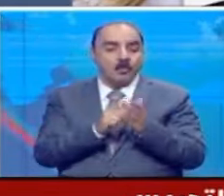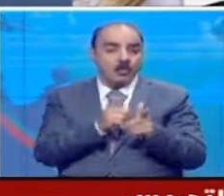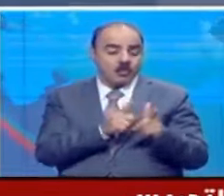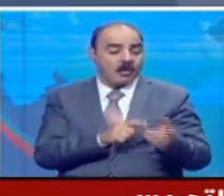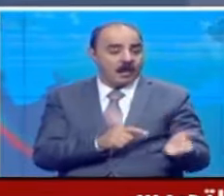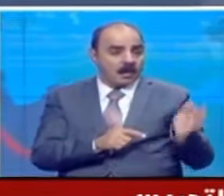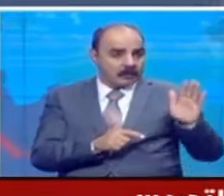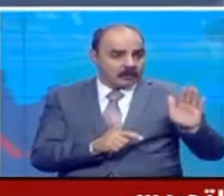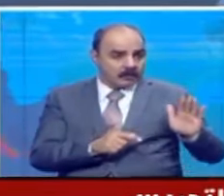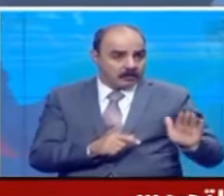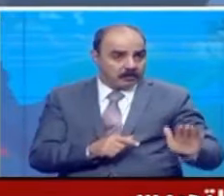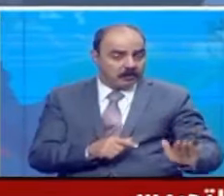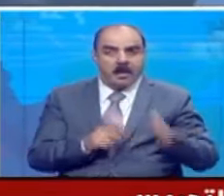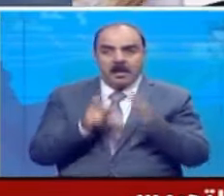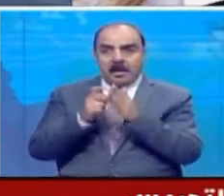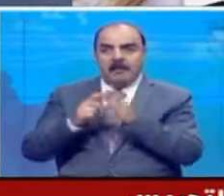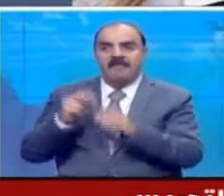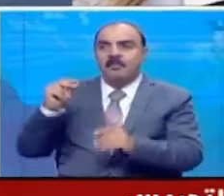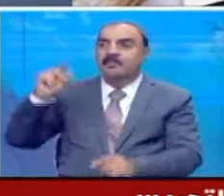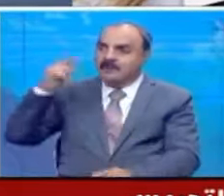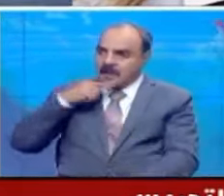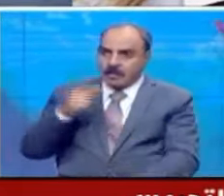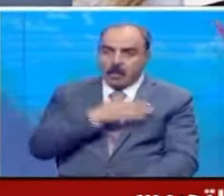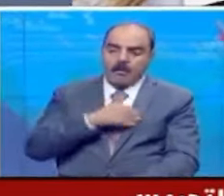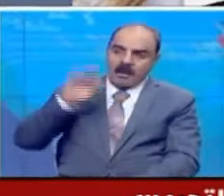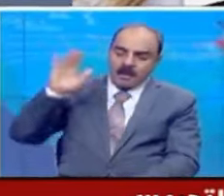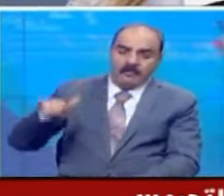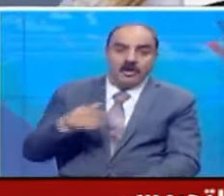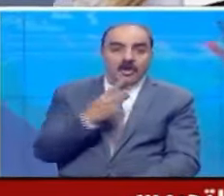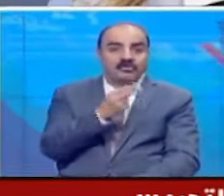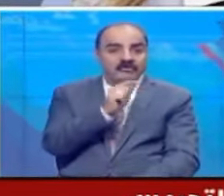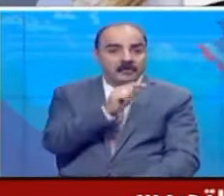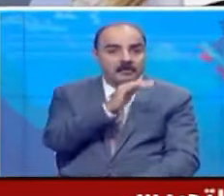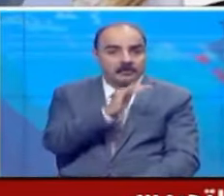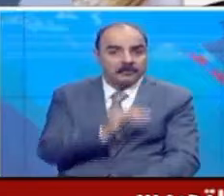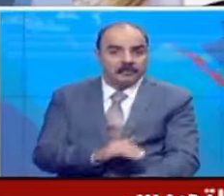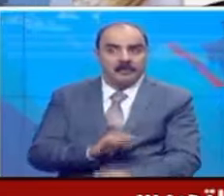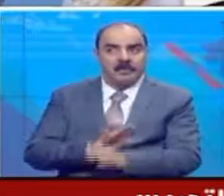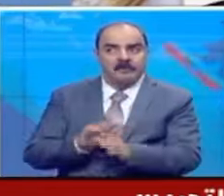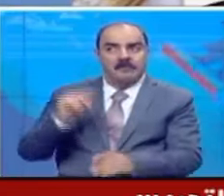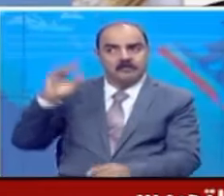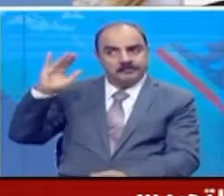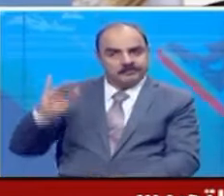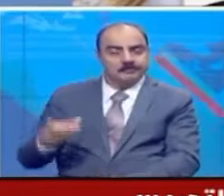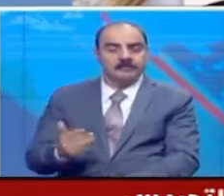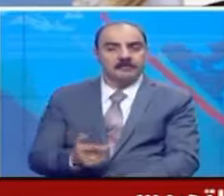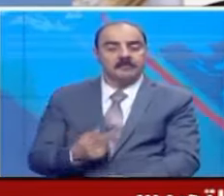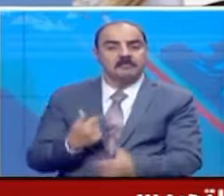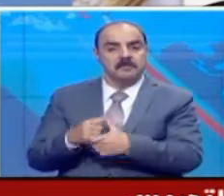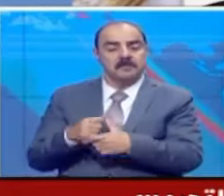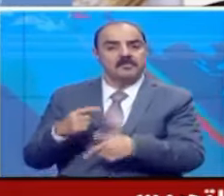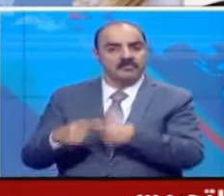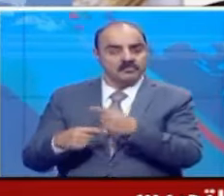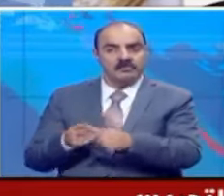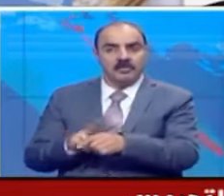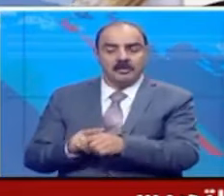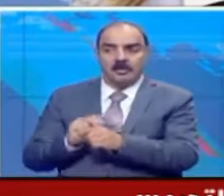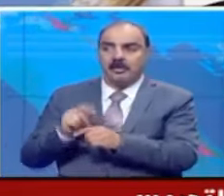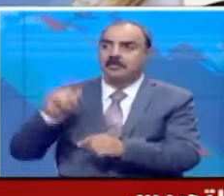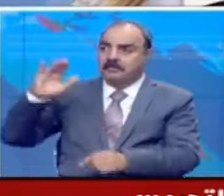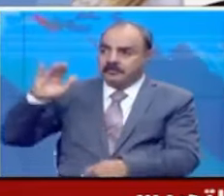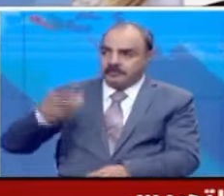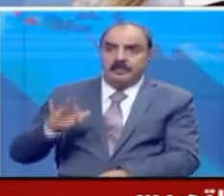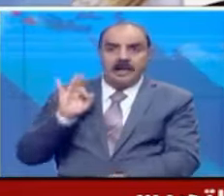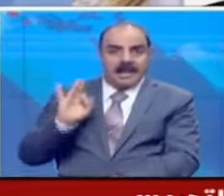عندما ينخفض سعر الدولار، خصوصا أنه انخفض في حدود 20%، انخفض بنسبة كبيرة، أنه يتبعه بطبيعة الحال انخفاض